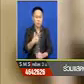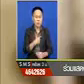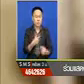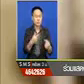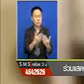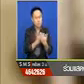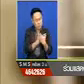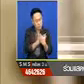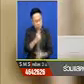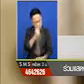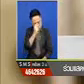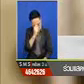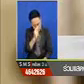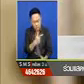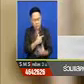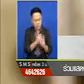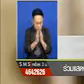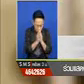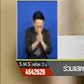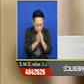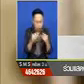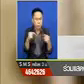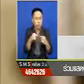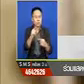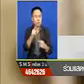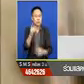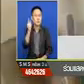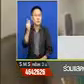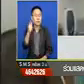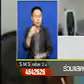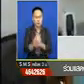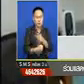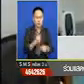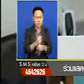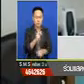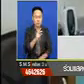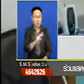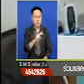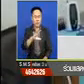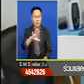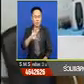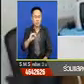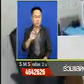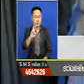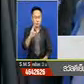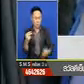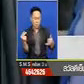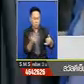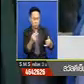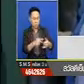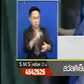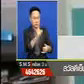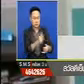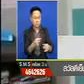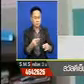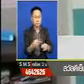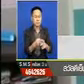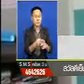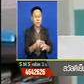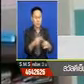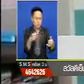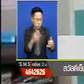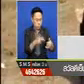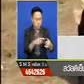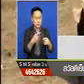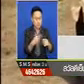าในตัวของคุณทักษิณมากจนกระทั่งปี47ค่ะก็เกิดเหตุคนร้ายไปลอบยิงคุณขวัญชัยจนได้รับบาดเจ็บสาหัสก็ทำให้เขาตัดสิน